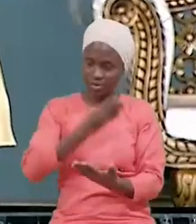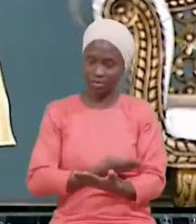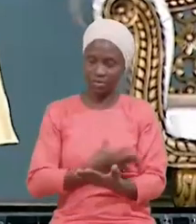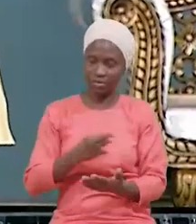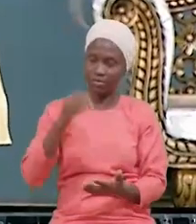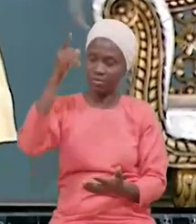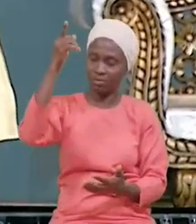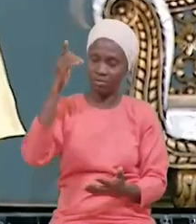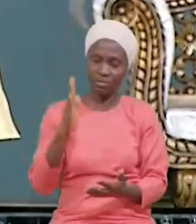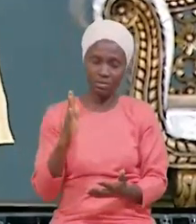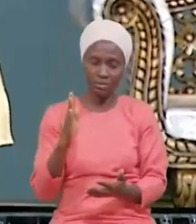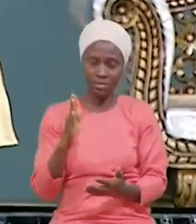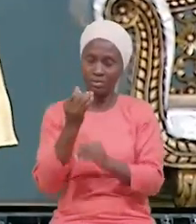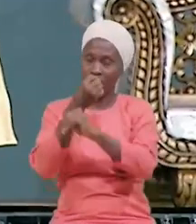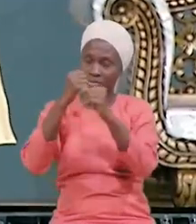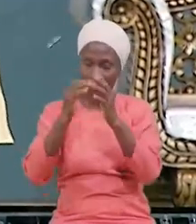Sauveur,